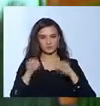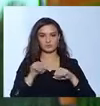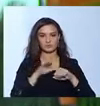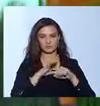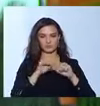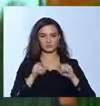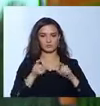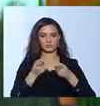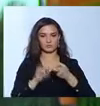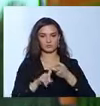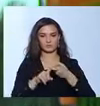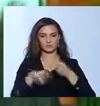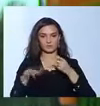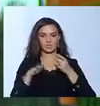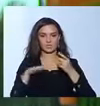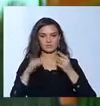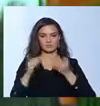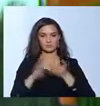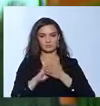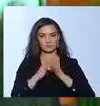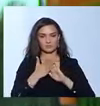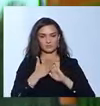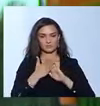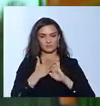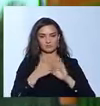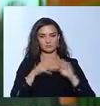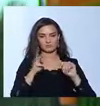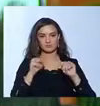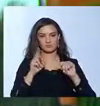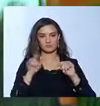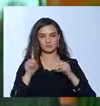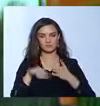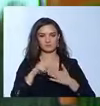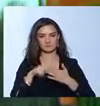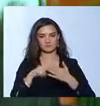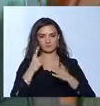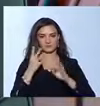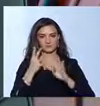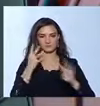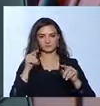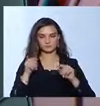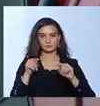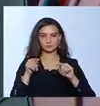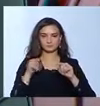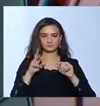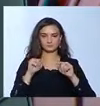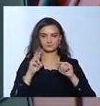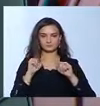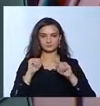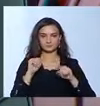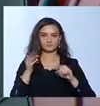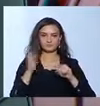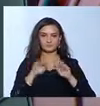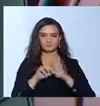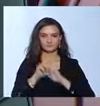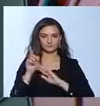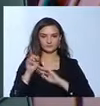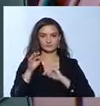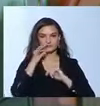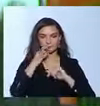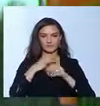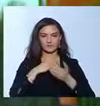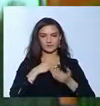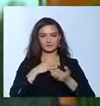იყოს დამოკიდებული გარემოს მდგომარეობაზე. მაკას დავუსვამ ამ კითხვას პირველ რიგში, თუ შეიძლება. მაკა, მოდი დავიწყოთ,